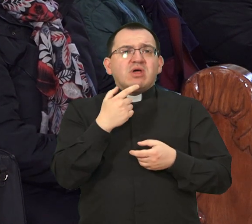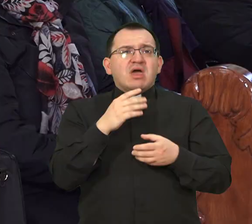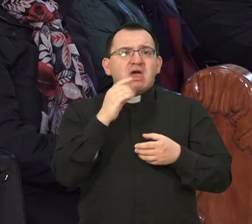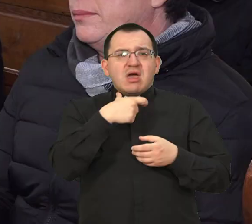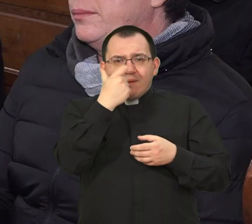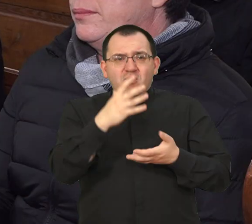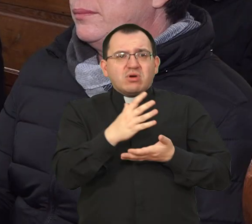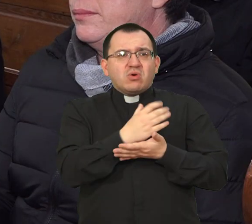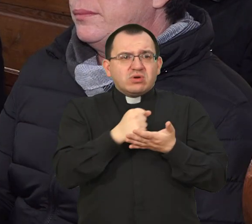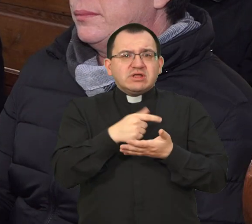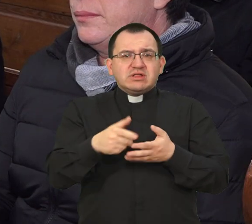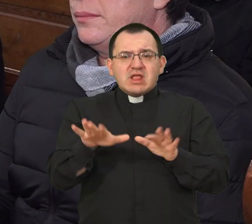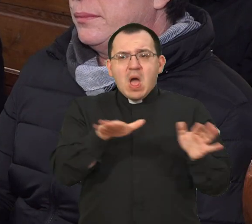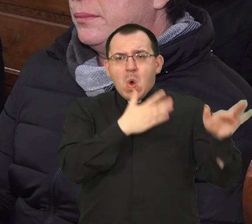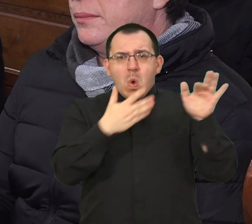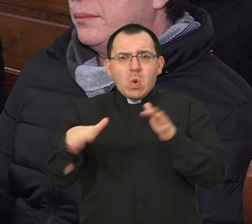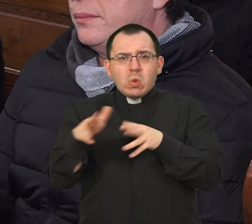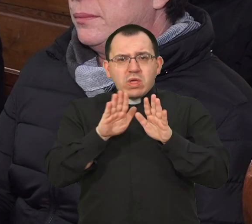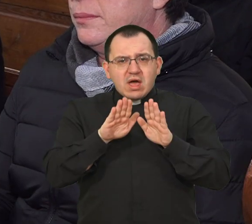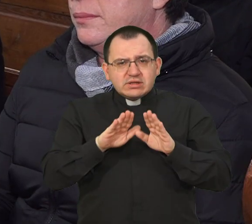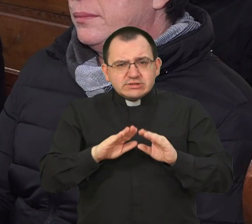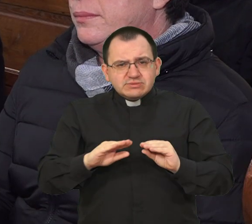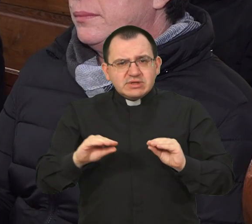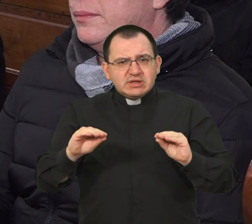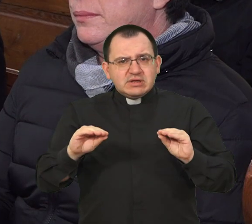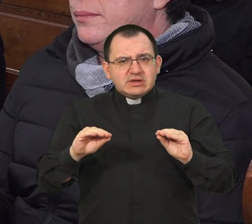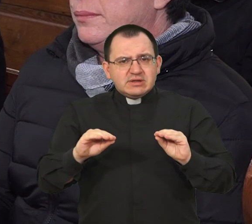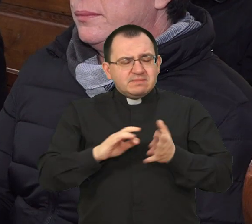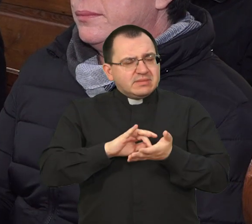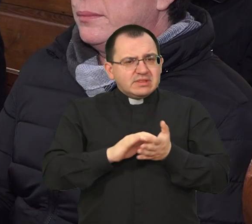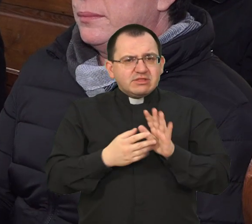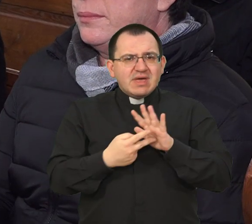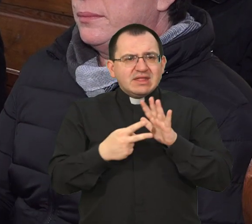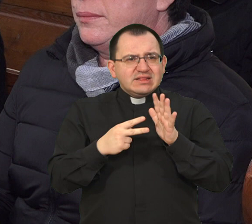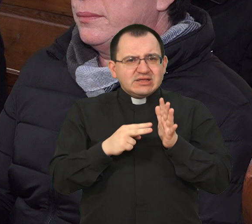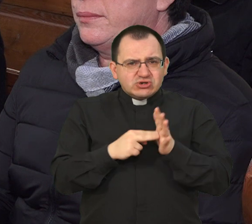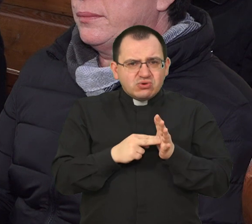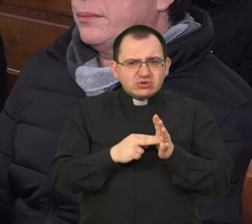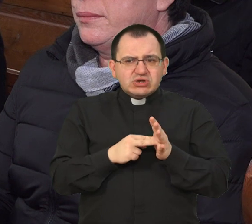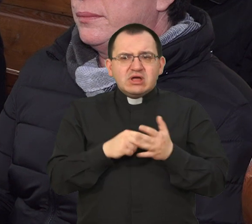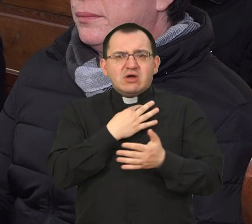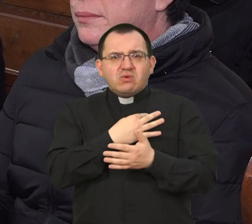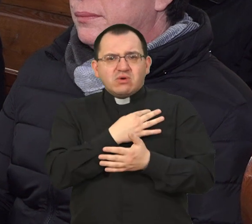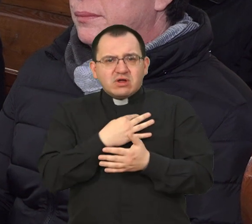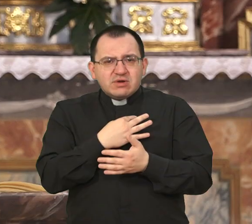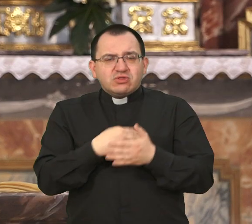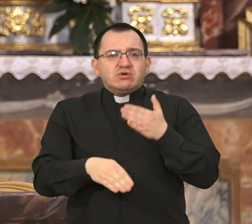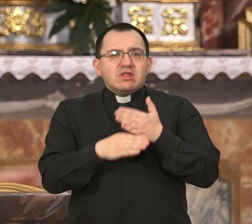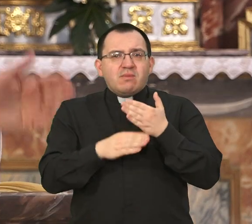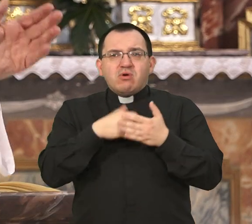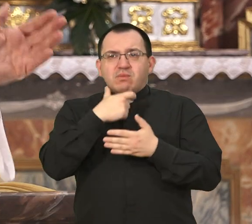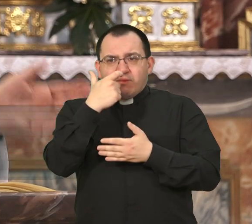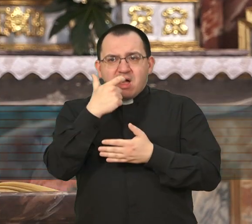da bi smirio oluje života, razne poteškoće koje se događaju kako u svijetu, tako i u domovini. Neka nam